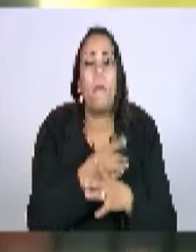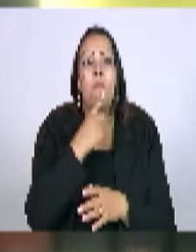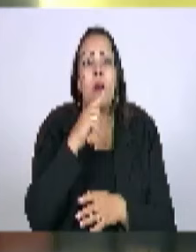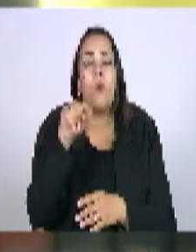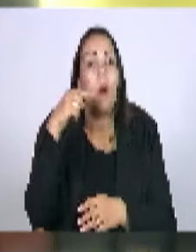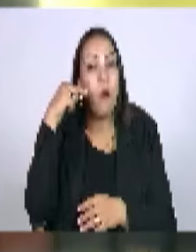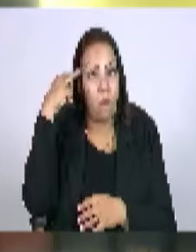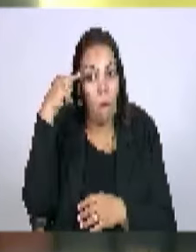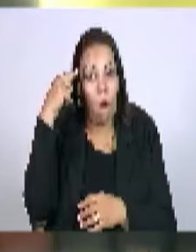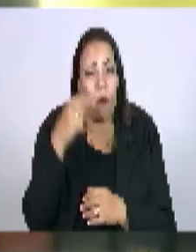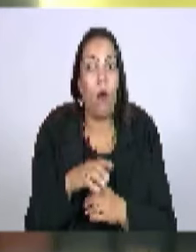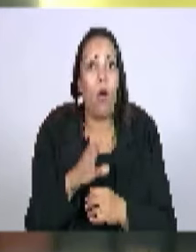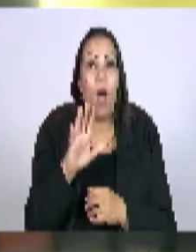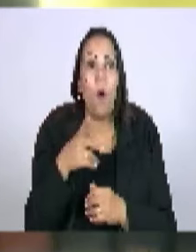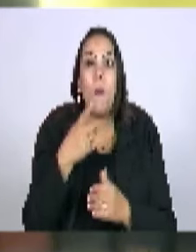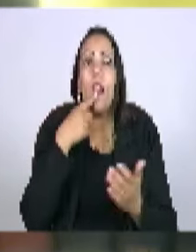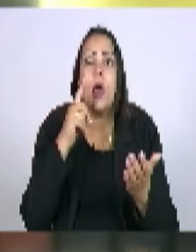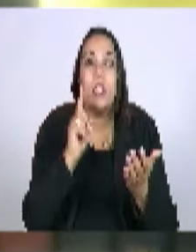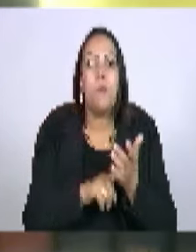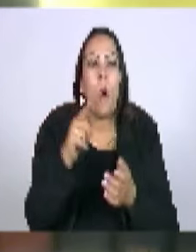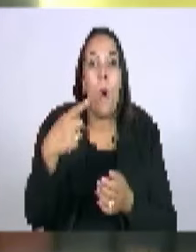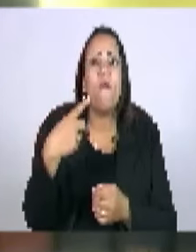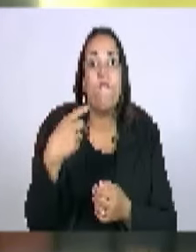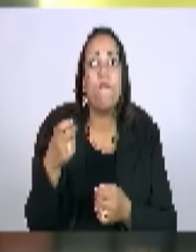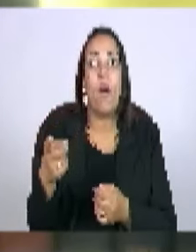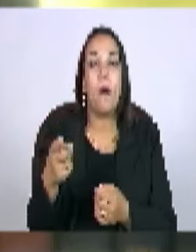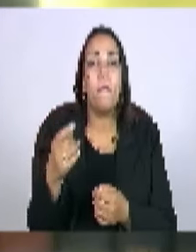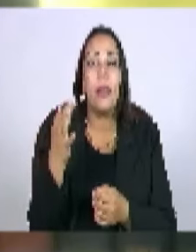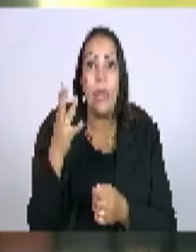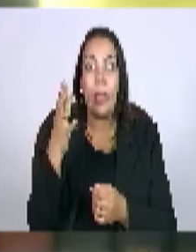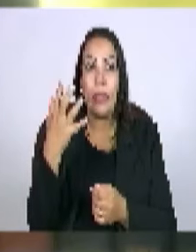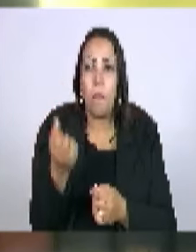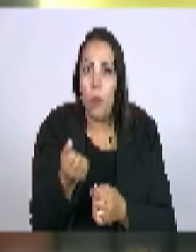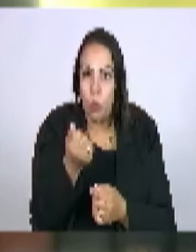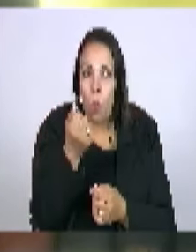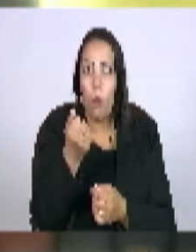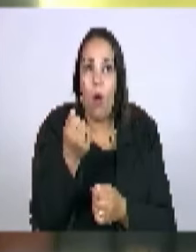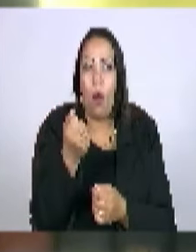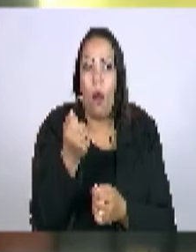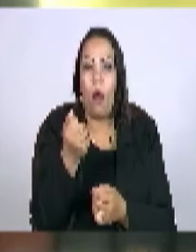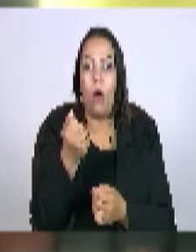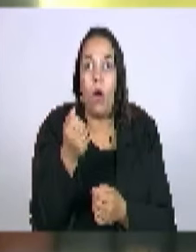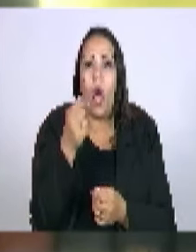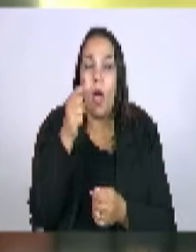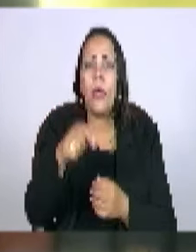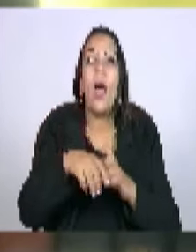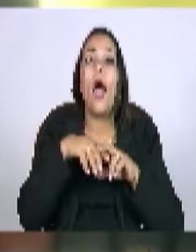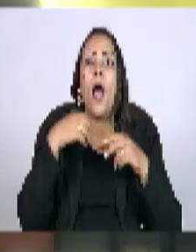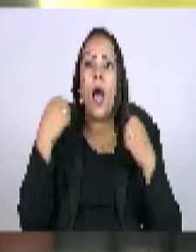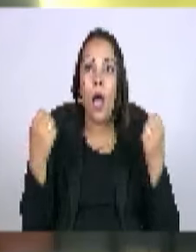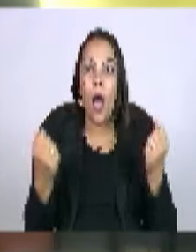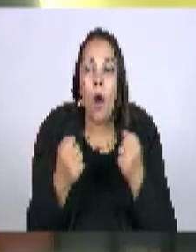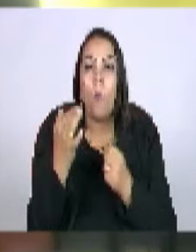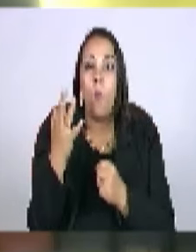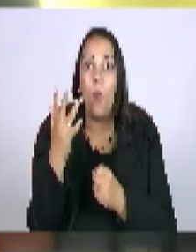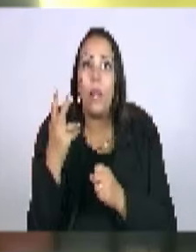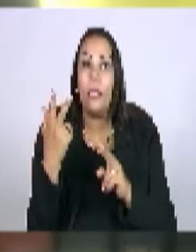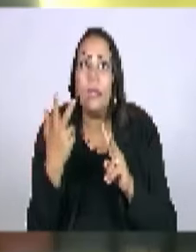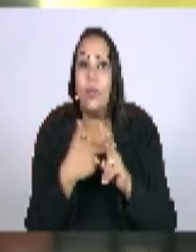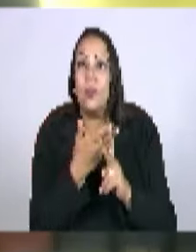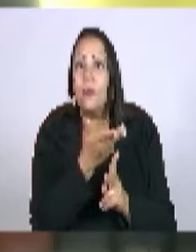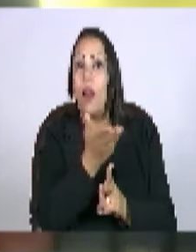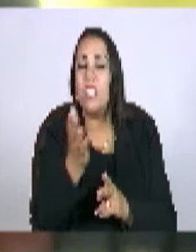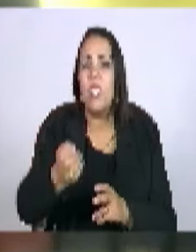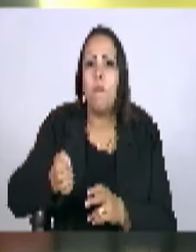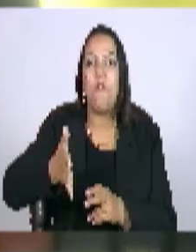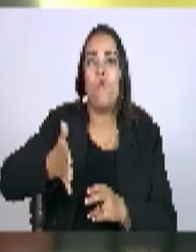يعتقد او لابد ان هو يفهم صاحب الايد المضمومه ان مهما كانت ايدين الاخرين مفتوحه